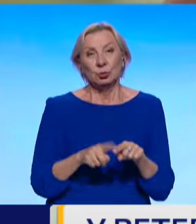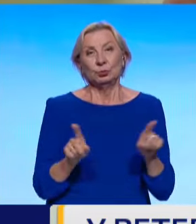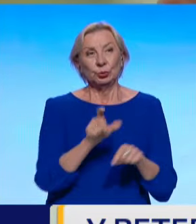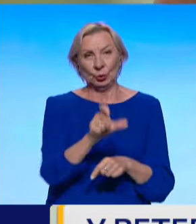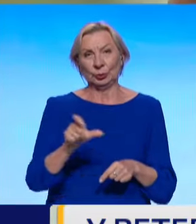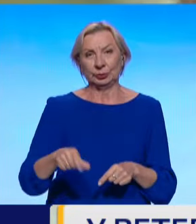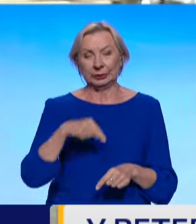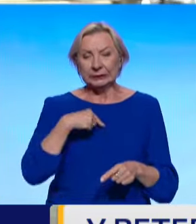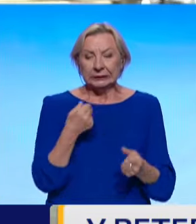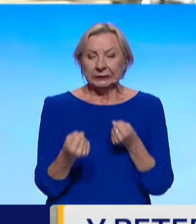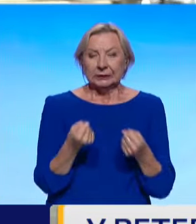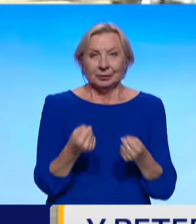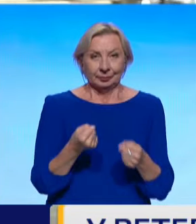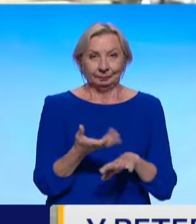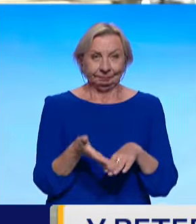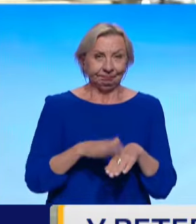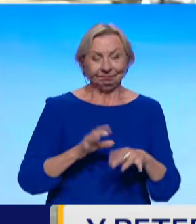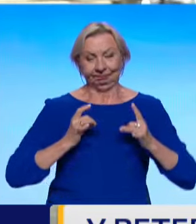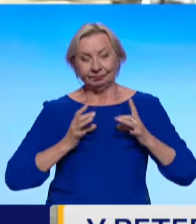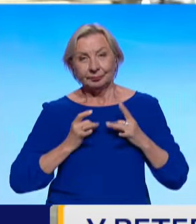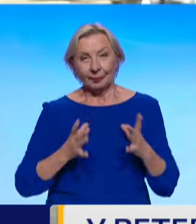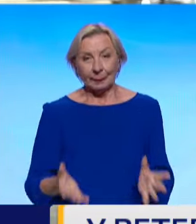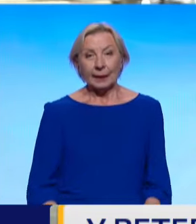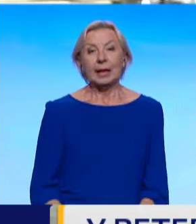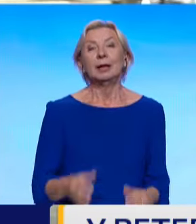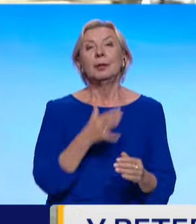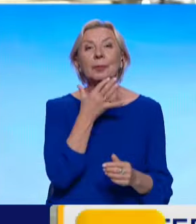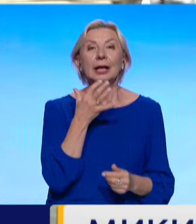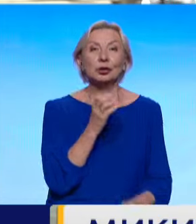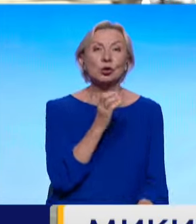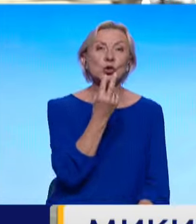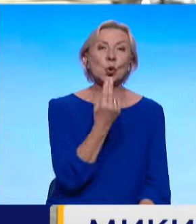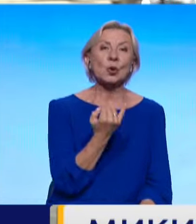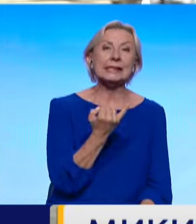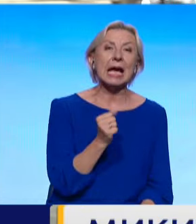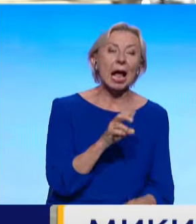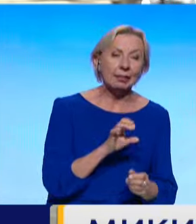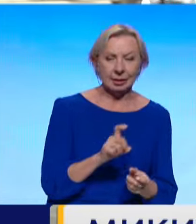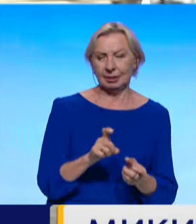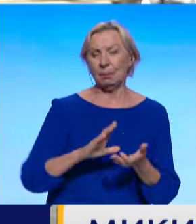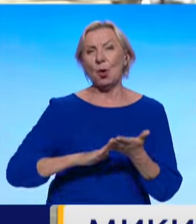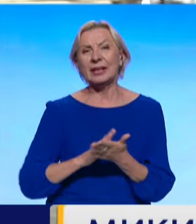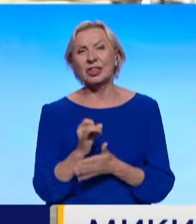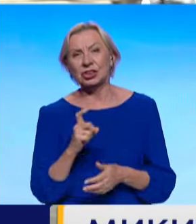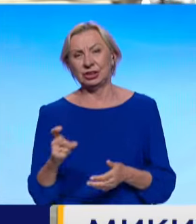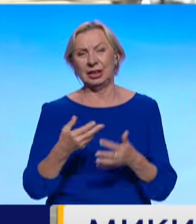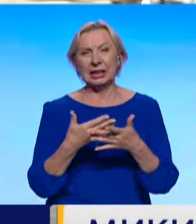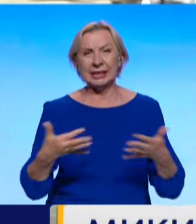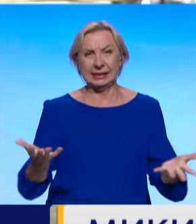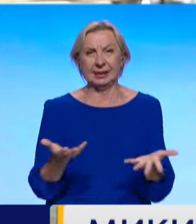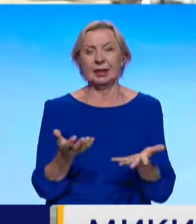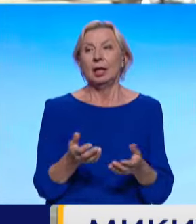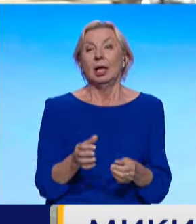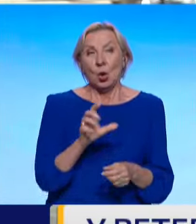живуть більше 2 років. Зараз у суспільстві дуже багато соціальних, політичних, економічних чинників і дуже багато із-за цього дуже